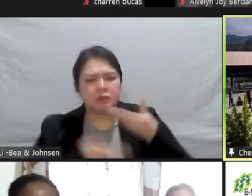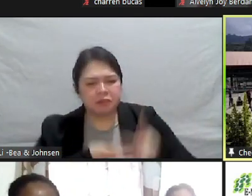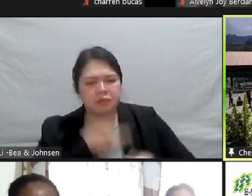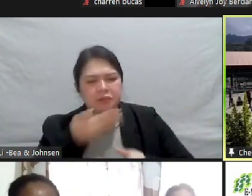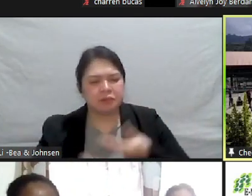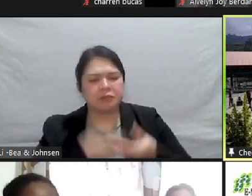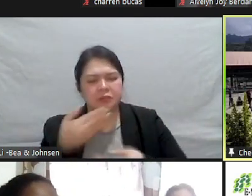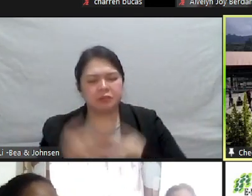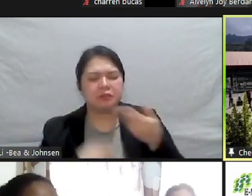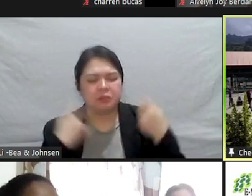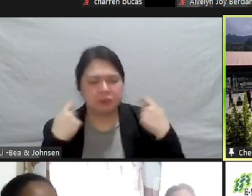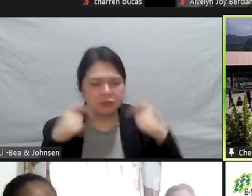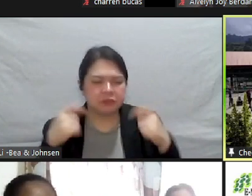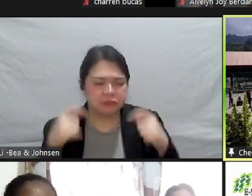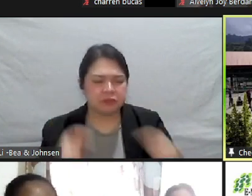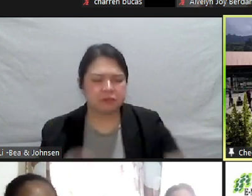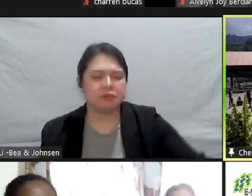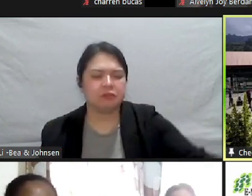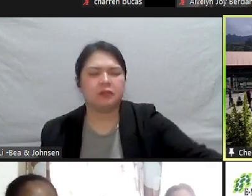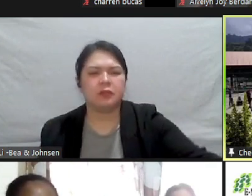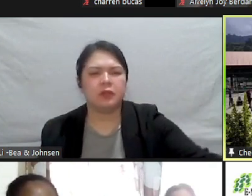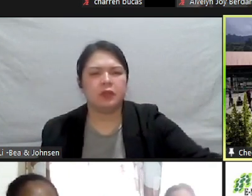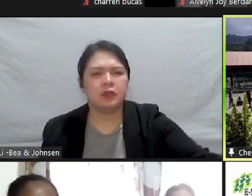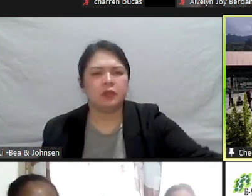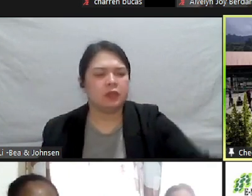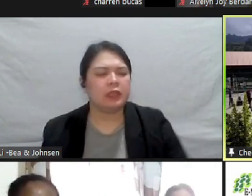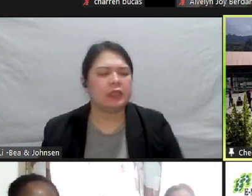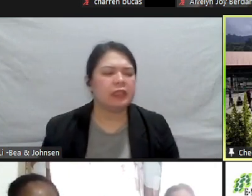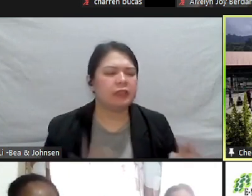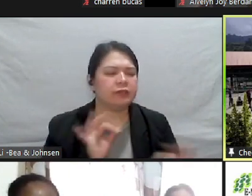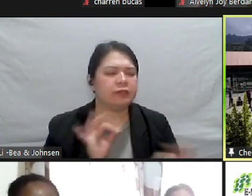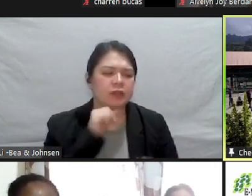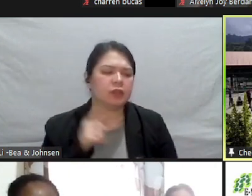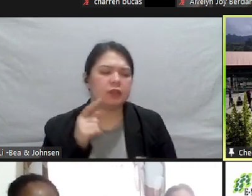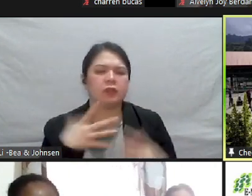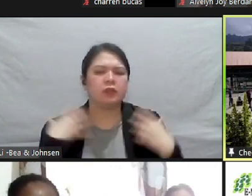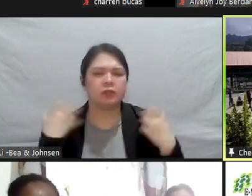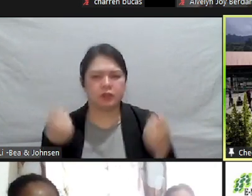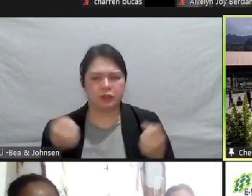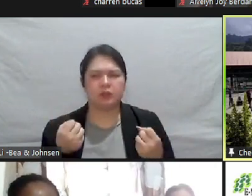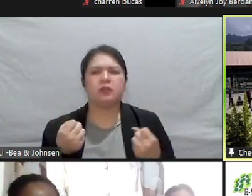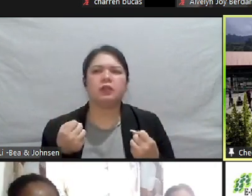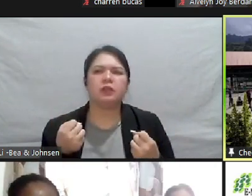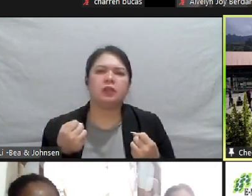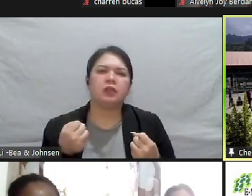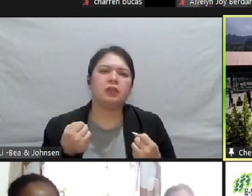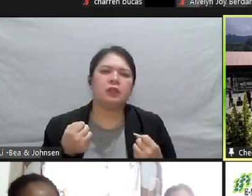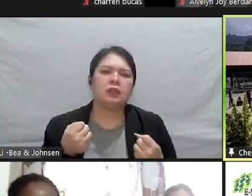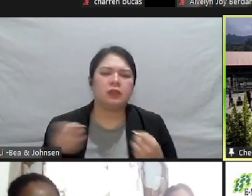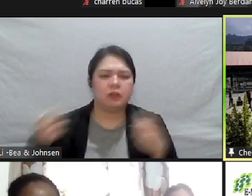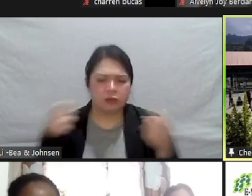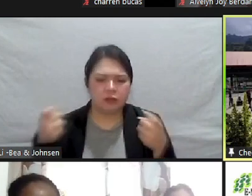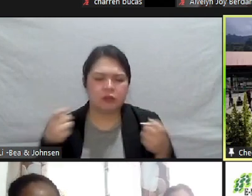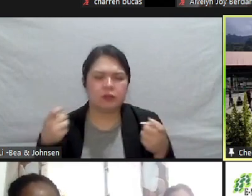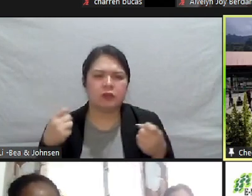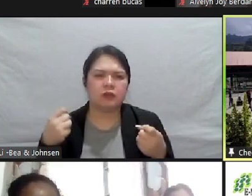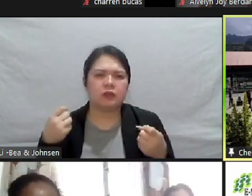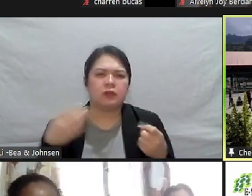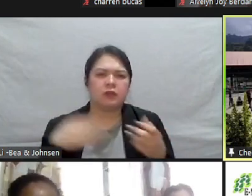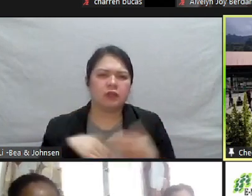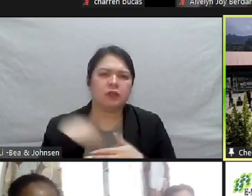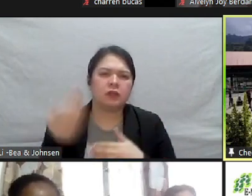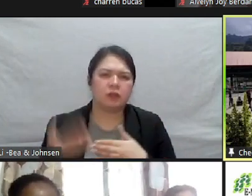let's make sure, no? Kung hindi man malakas ang suporta ng administration na to, let's make sure that for the next administration